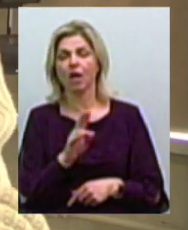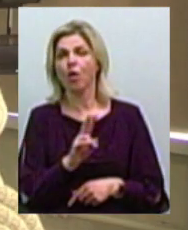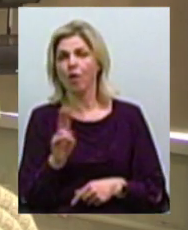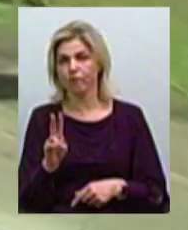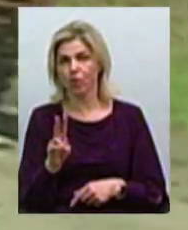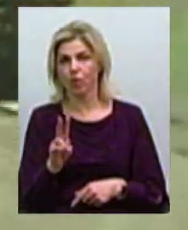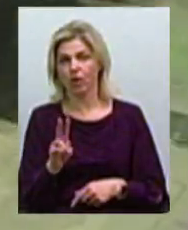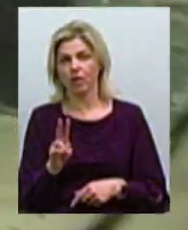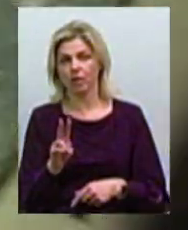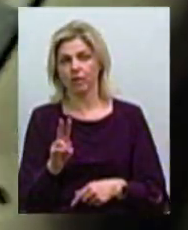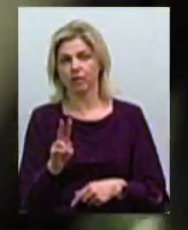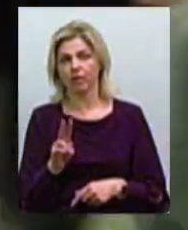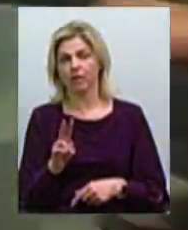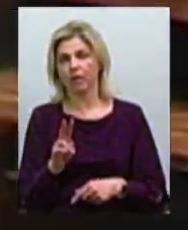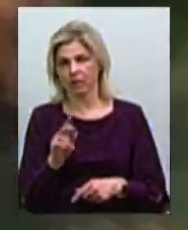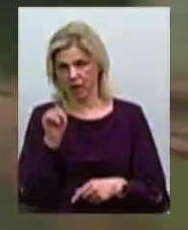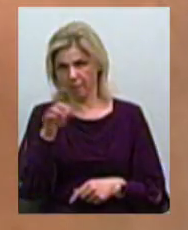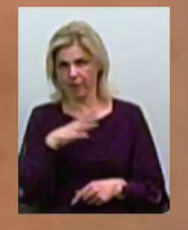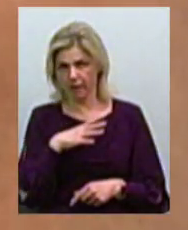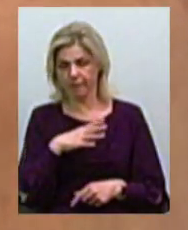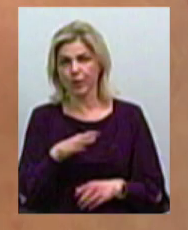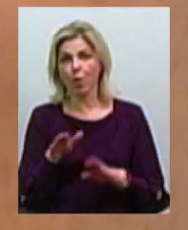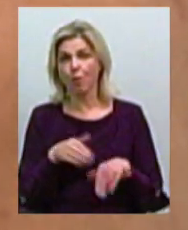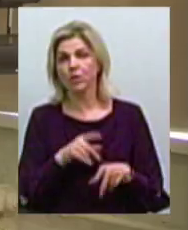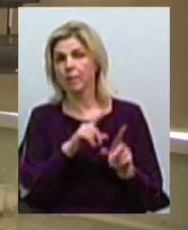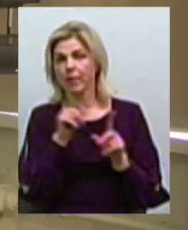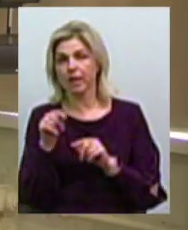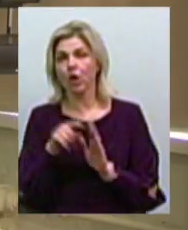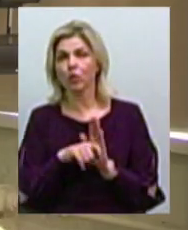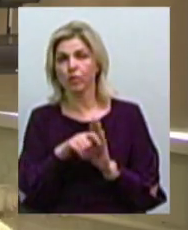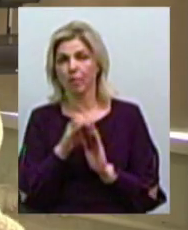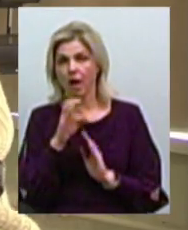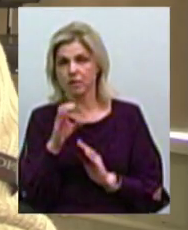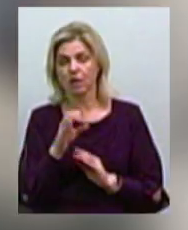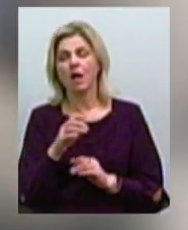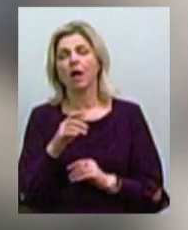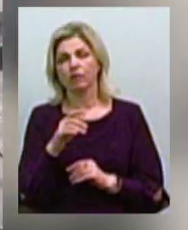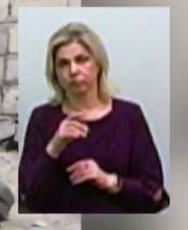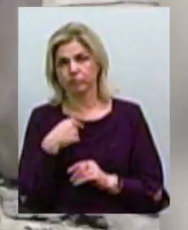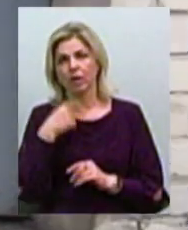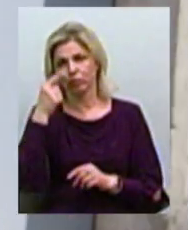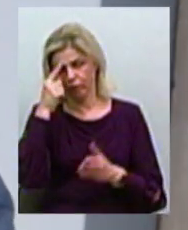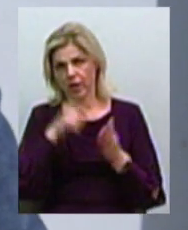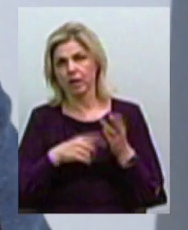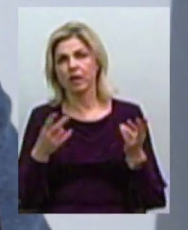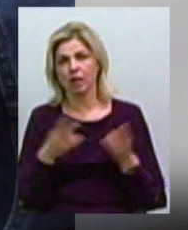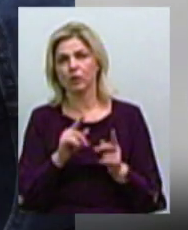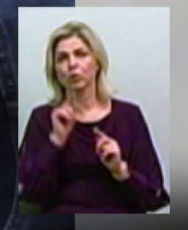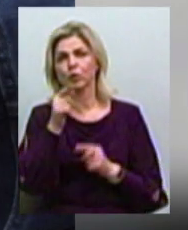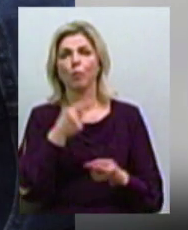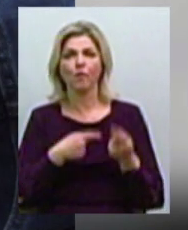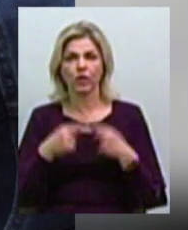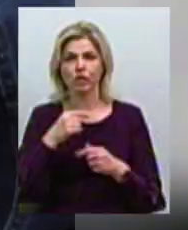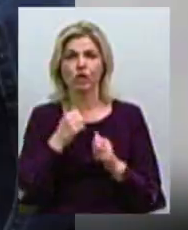з середини. Після поїздки на Донбас, каже, зрозумів, має щоразу туди повертатись. Частіше почав їздити в АТО,